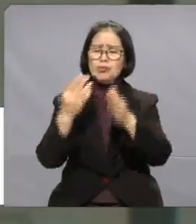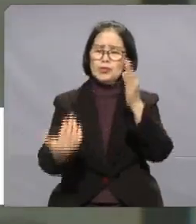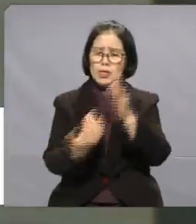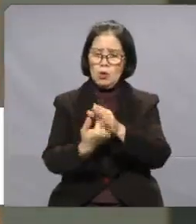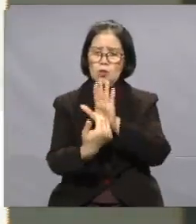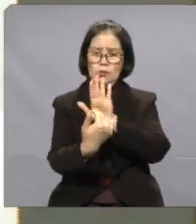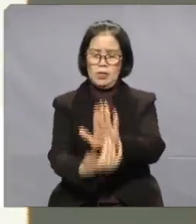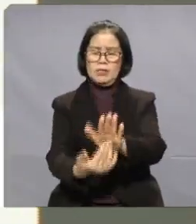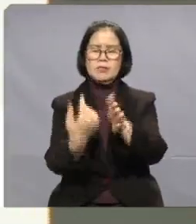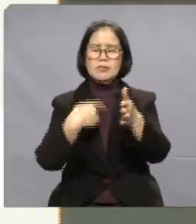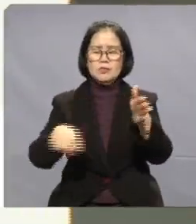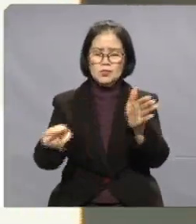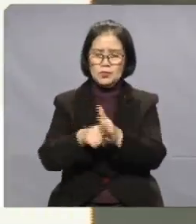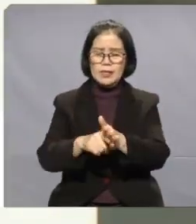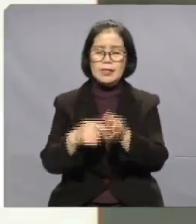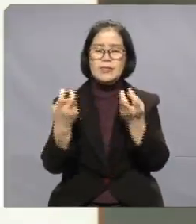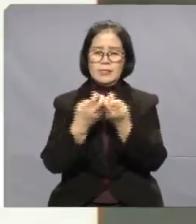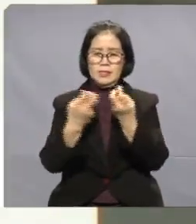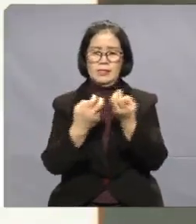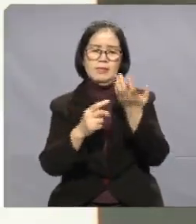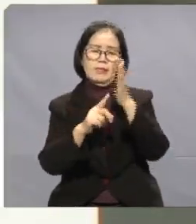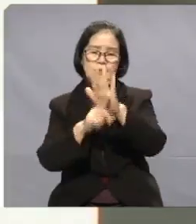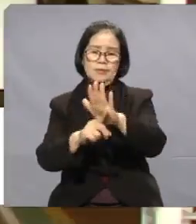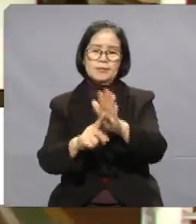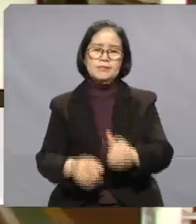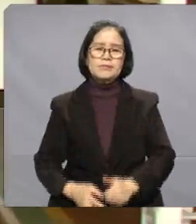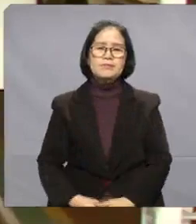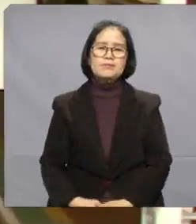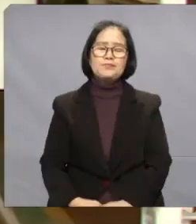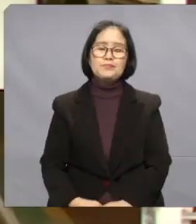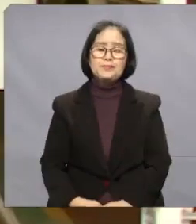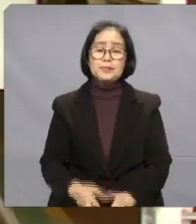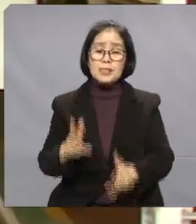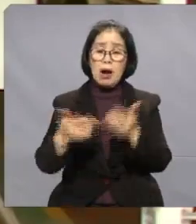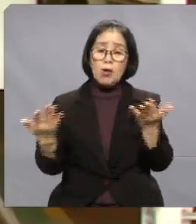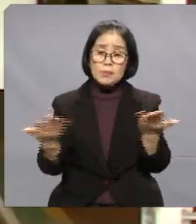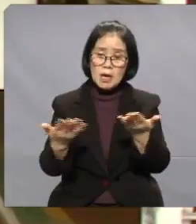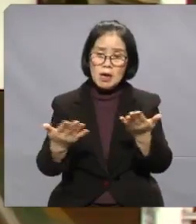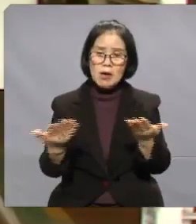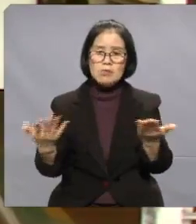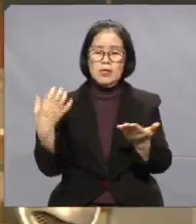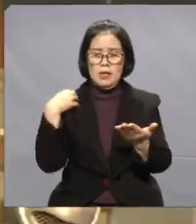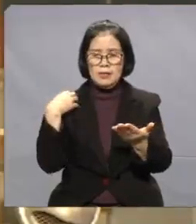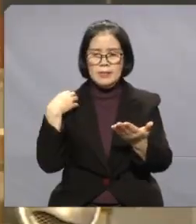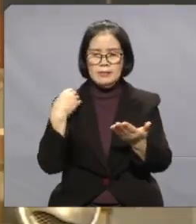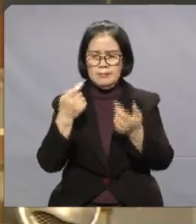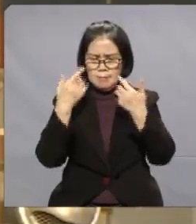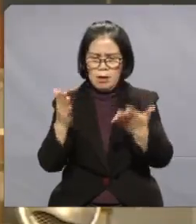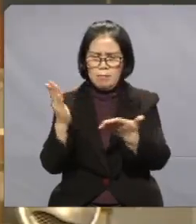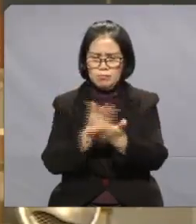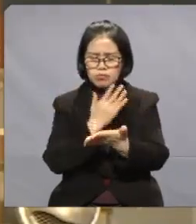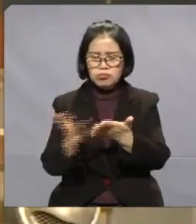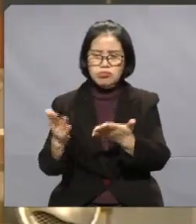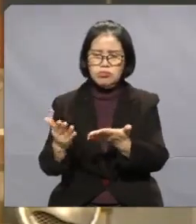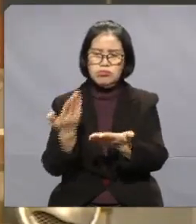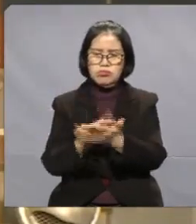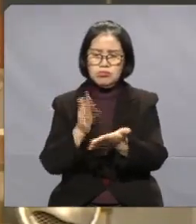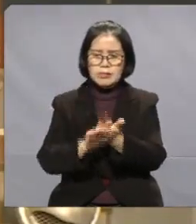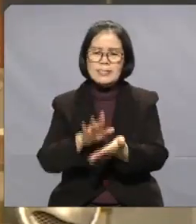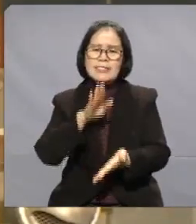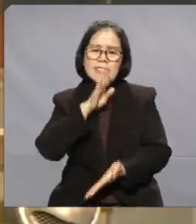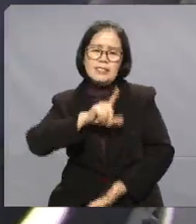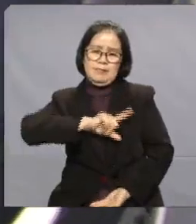재발 방지를 위해 대책을 발표했습니다. 작업자의 업무와 책임을 명확히 하는 철도 유지보수